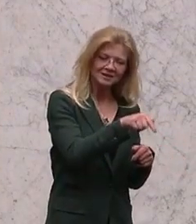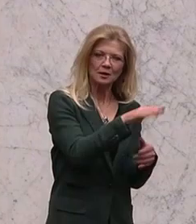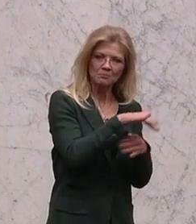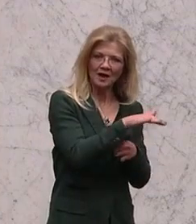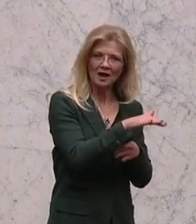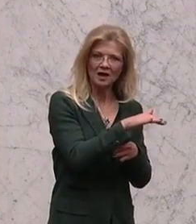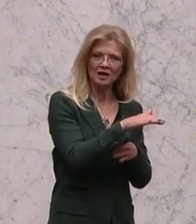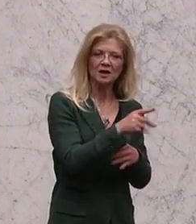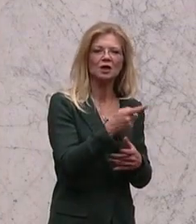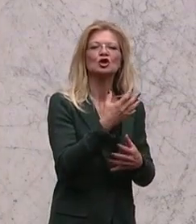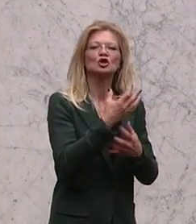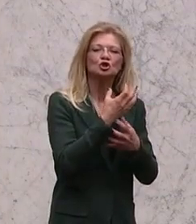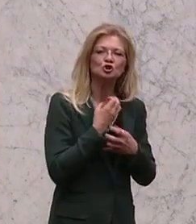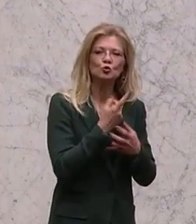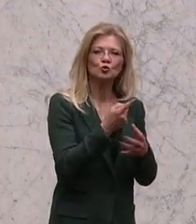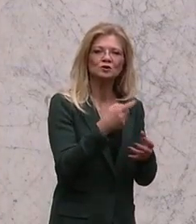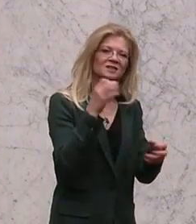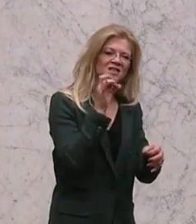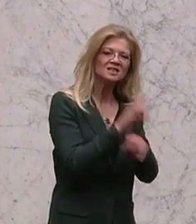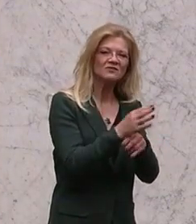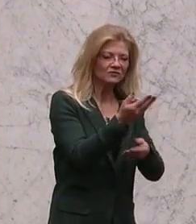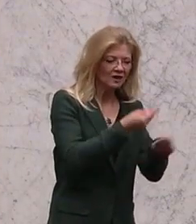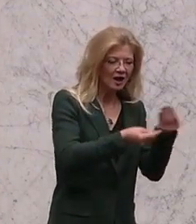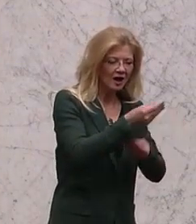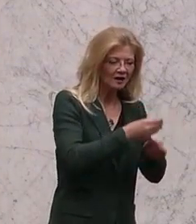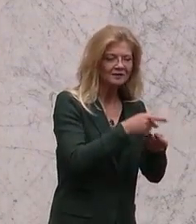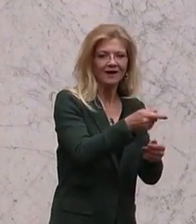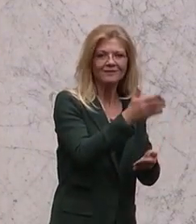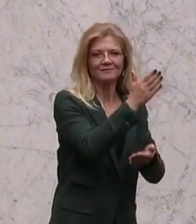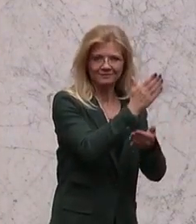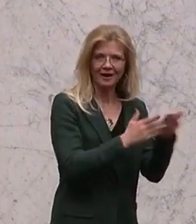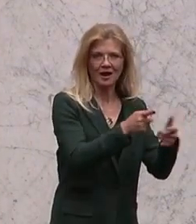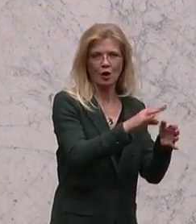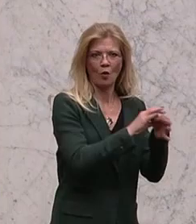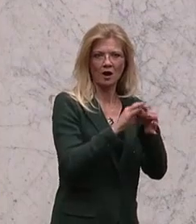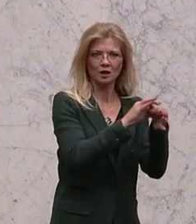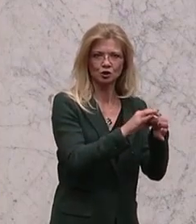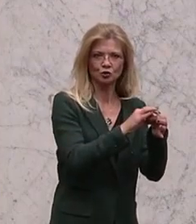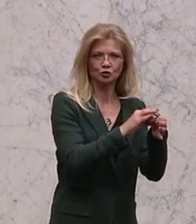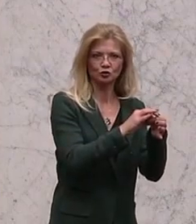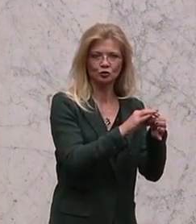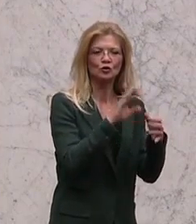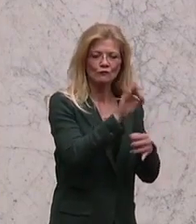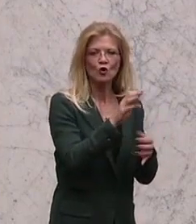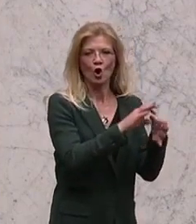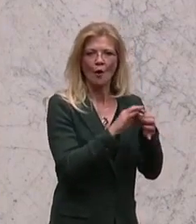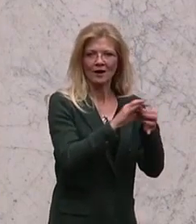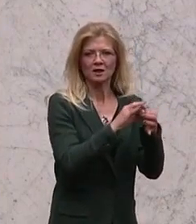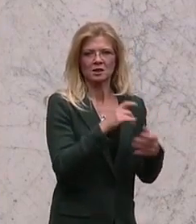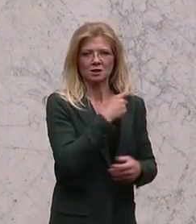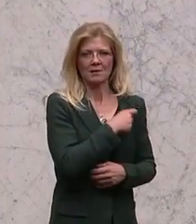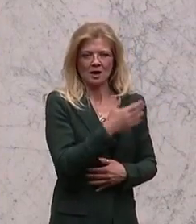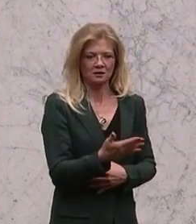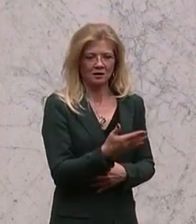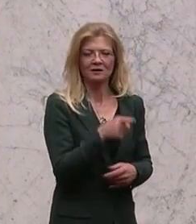die organisierte Kriminalität. Und für die organisierte Kriminalität ist der Suchtgifthandel immer einer, der sozusagen auf das Erzielen